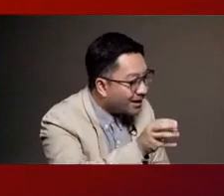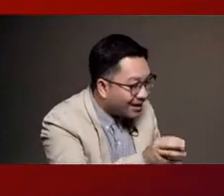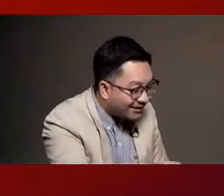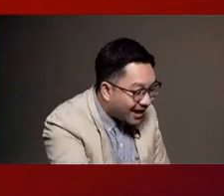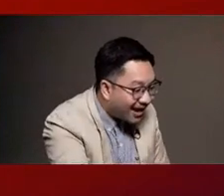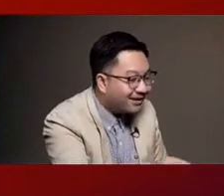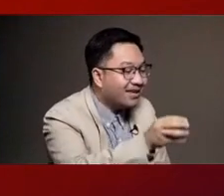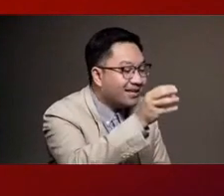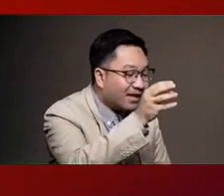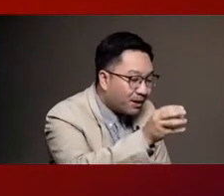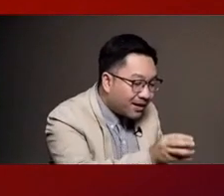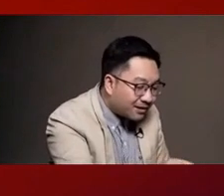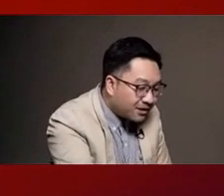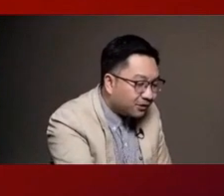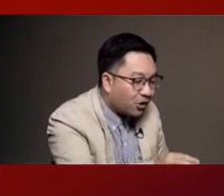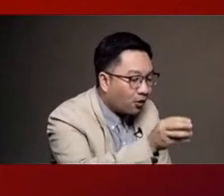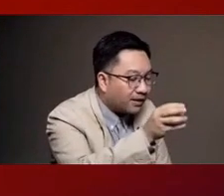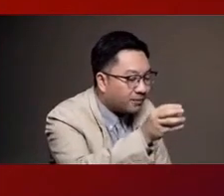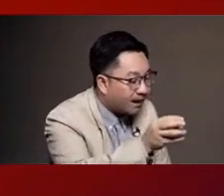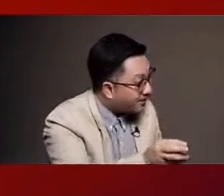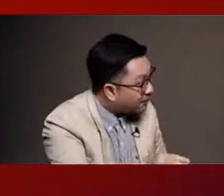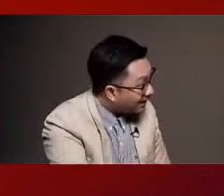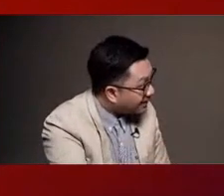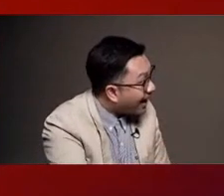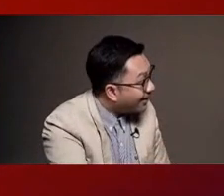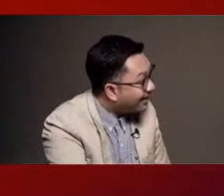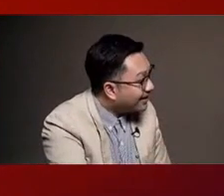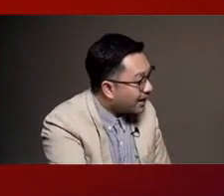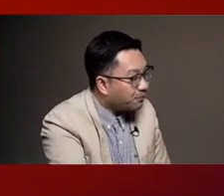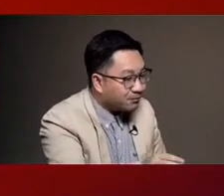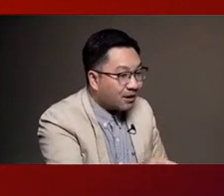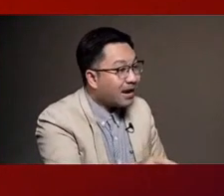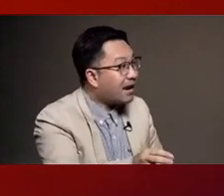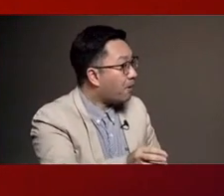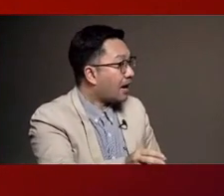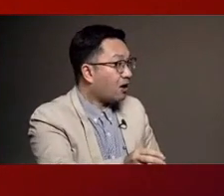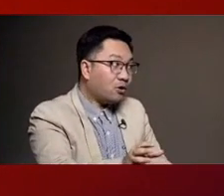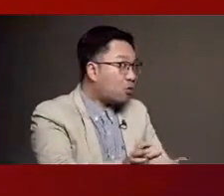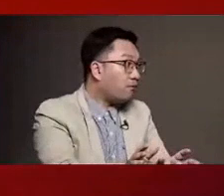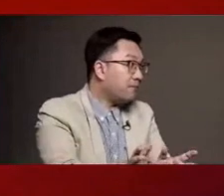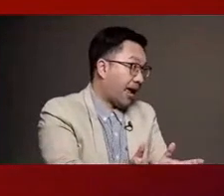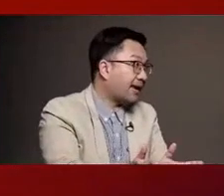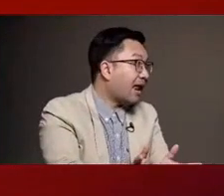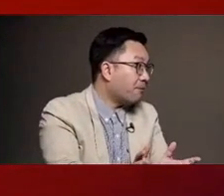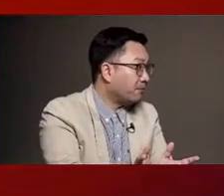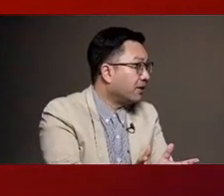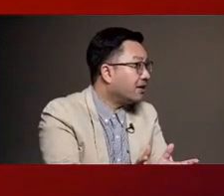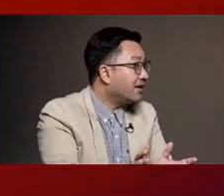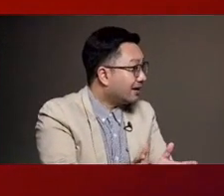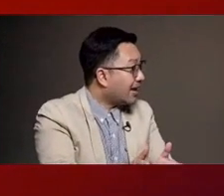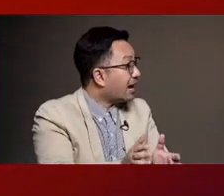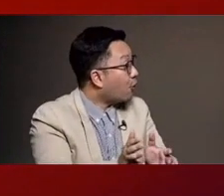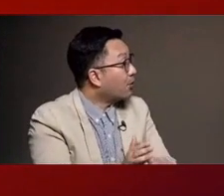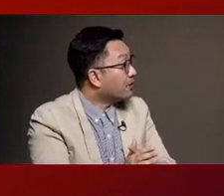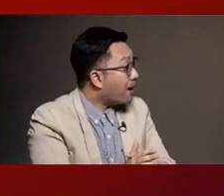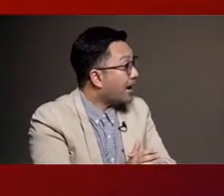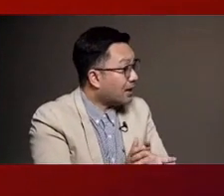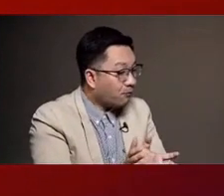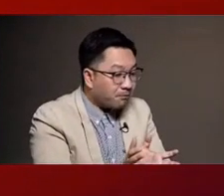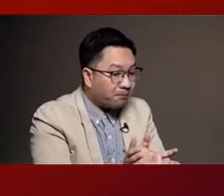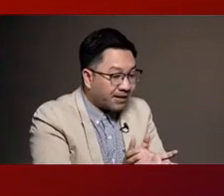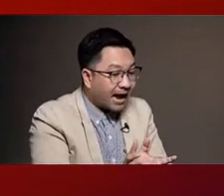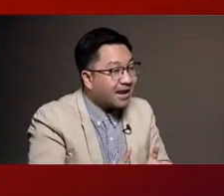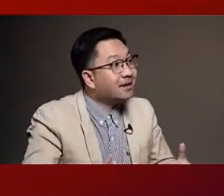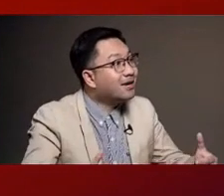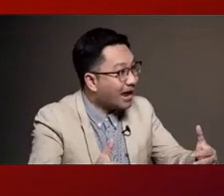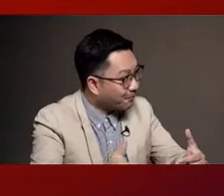ที่ซ้อนอยู่ในรัฐฉานแต่ไม่ได้ขึ้นต่อรัฐบาลประจำรัฐฉานนะครับจะมีอำนาจมากแล้วไม่รู้เขามีแผนการแบบนี้ในอนาคตหรือไม่แ